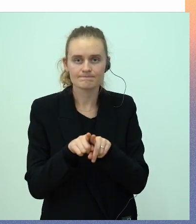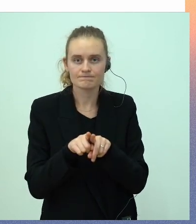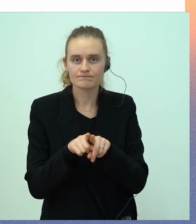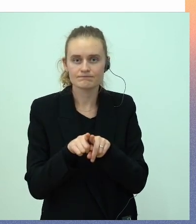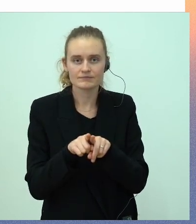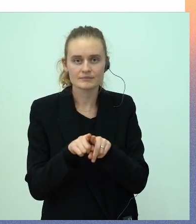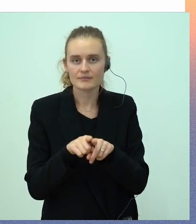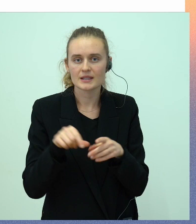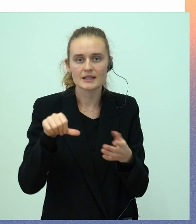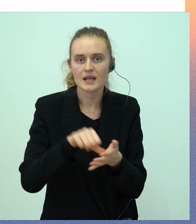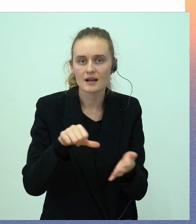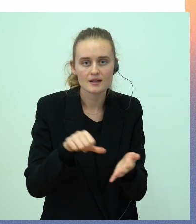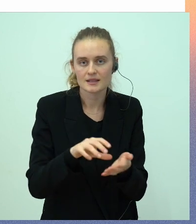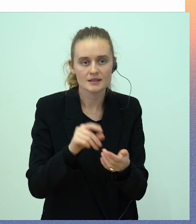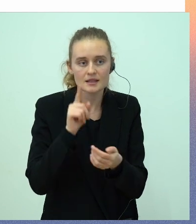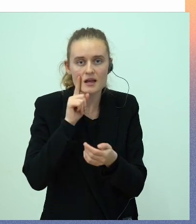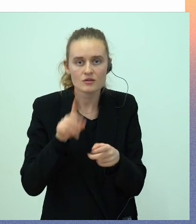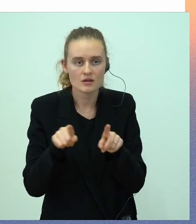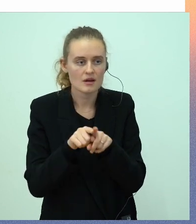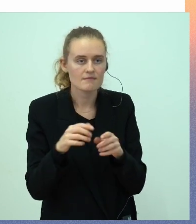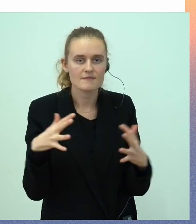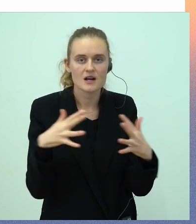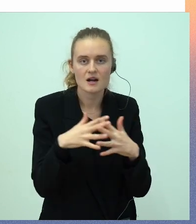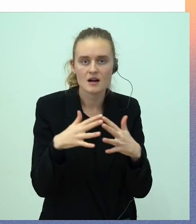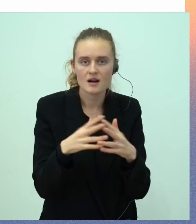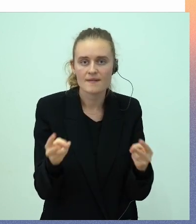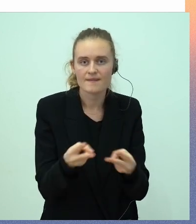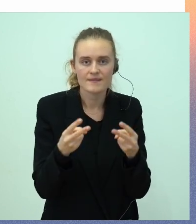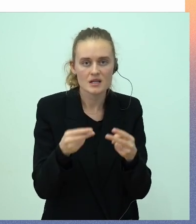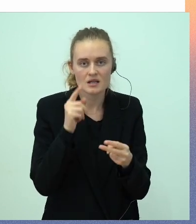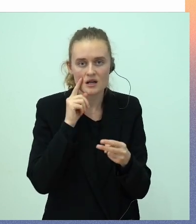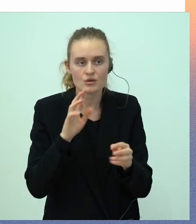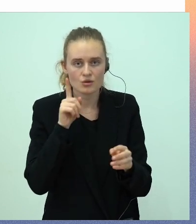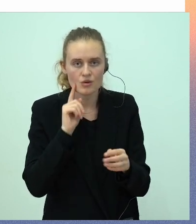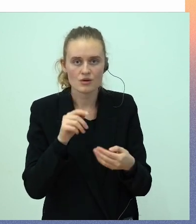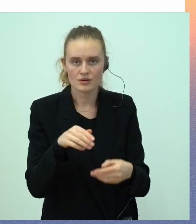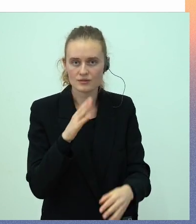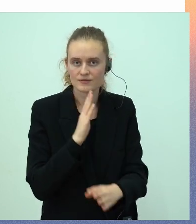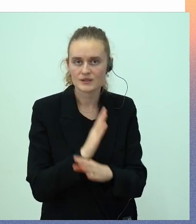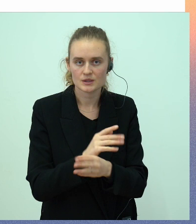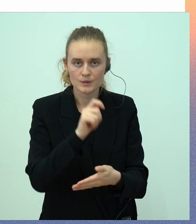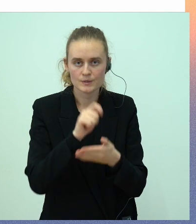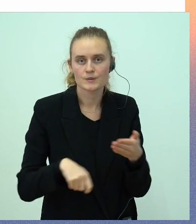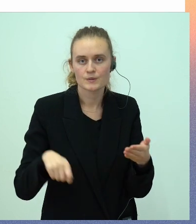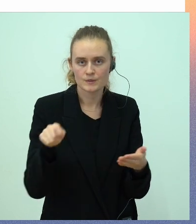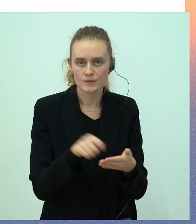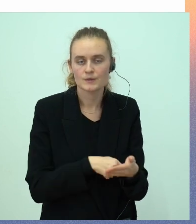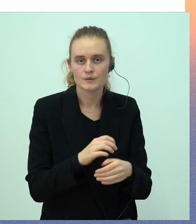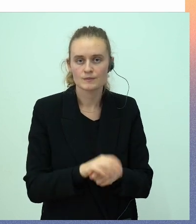Irake ar bet kur kitur pasaulyje. Mes nenorime, kad supergalia kištųsi į kitą šalį ir gintų